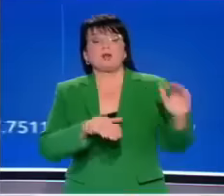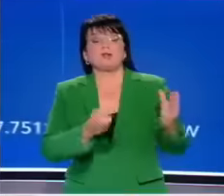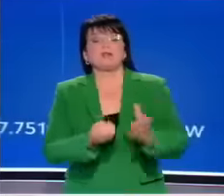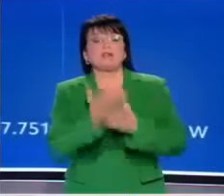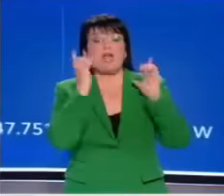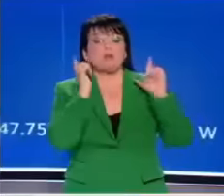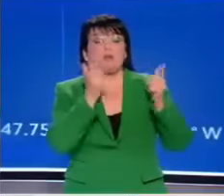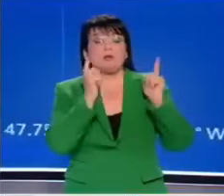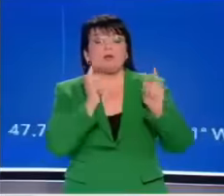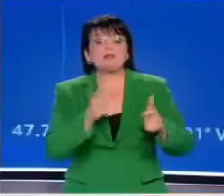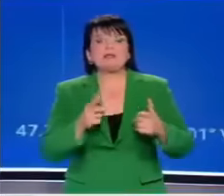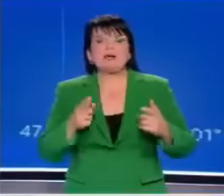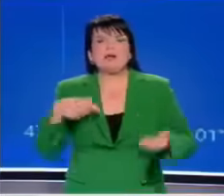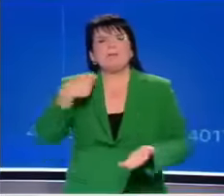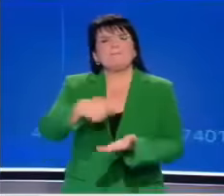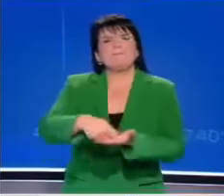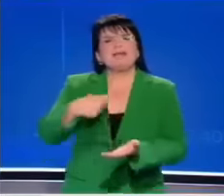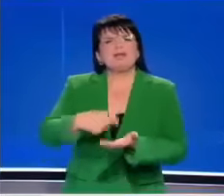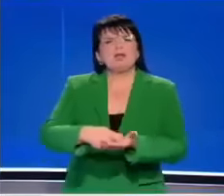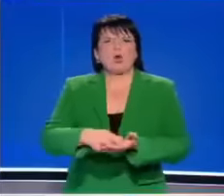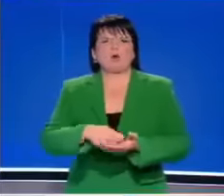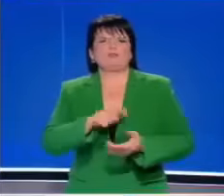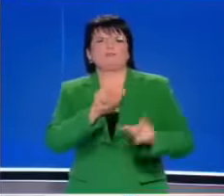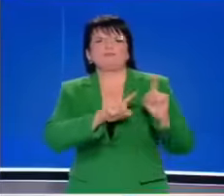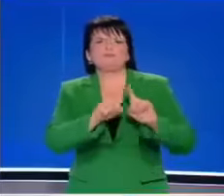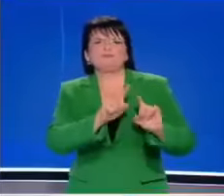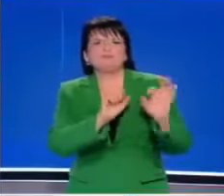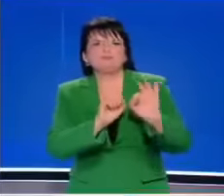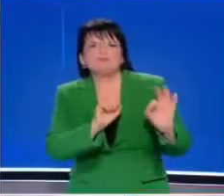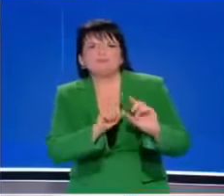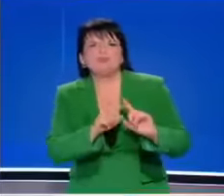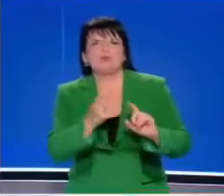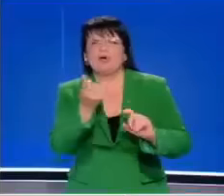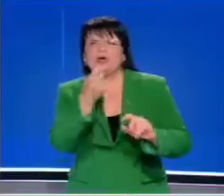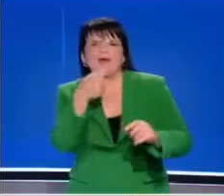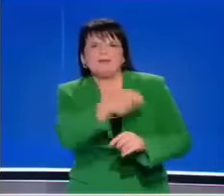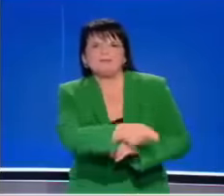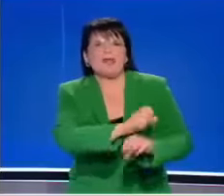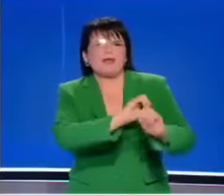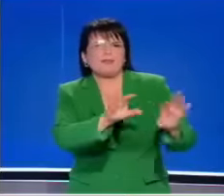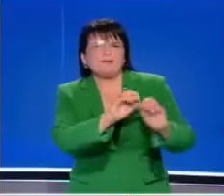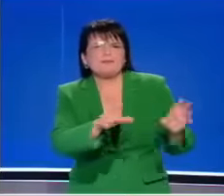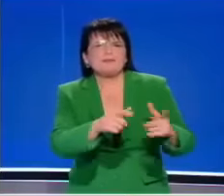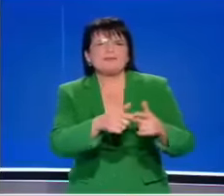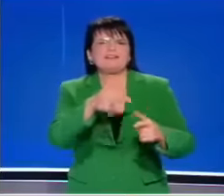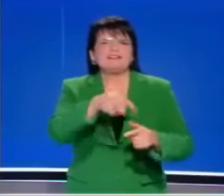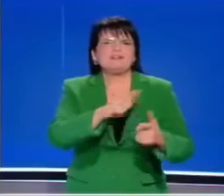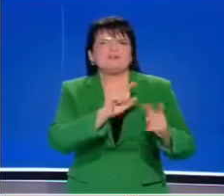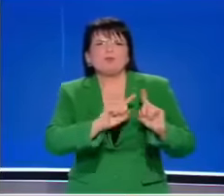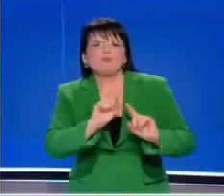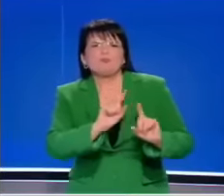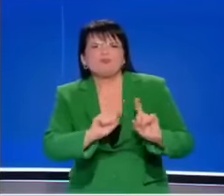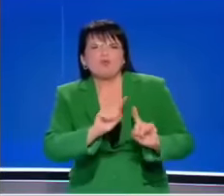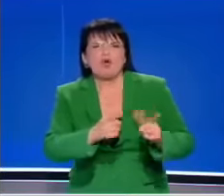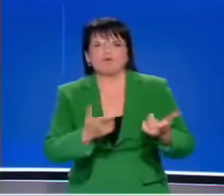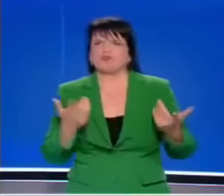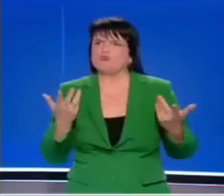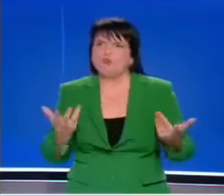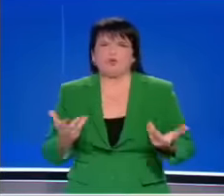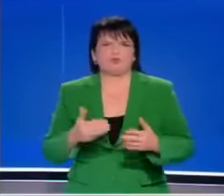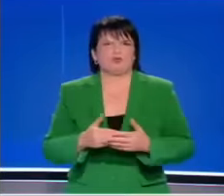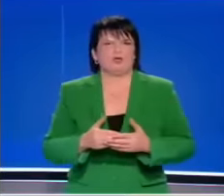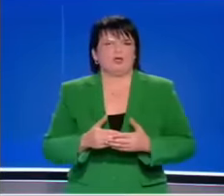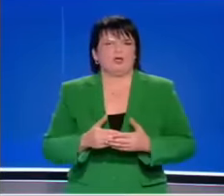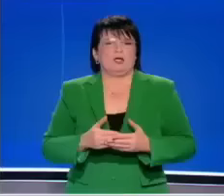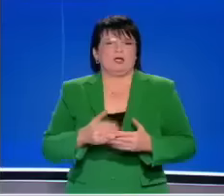δημοκρατία πώς πληρώνεται ο κύριος greenberg πού είναι αυτά τα χρήματα τις διαφημίσεις πώς δεν είναι δυνατόν